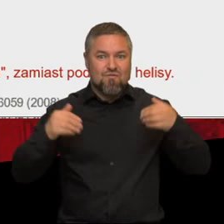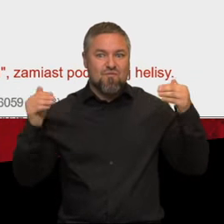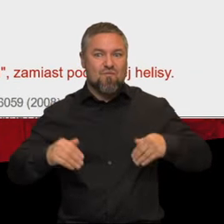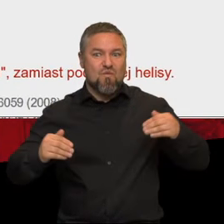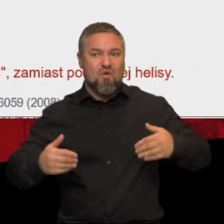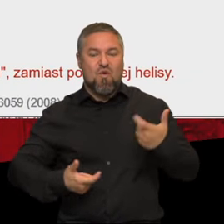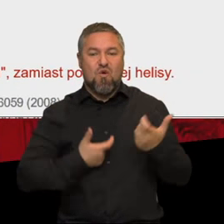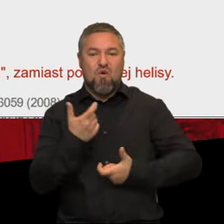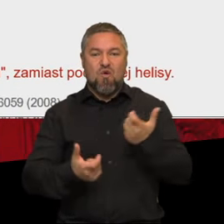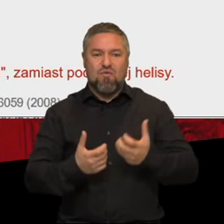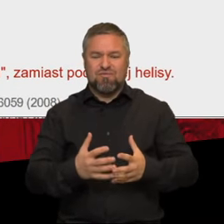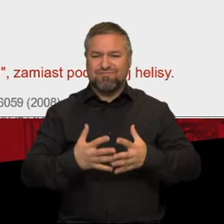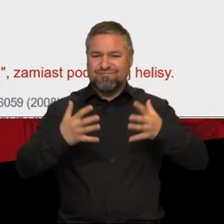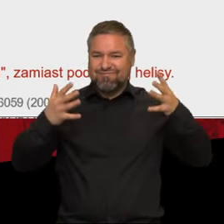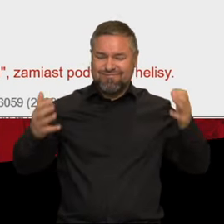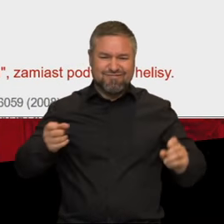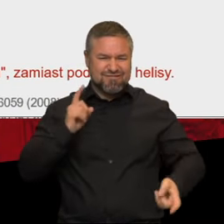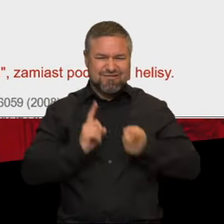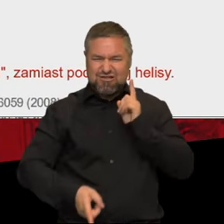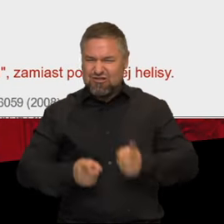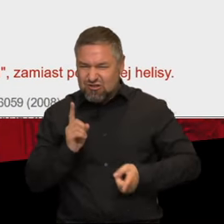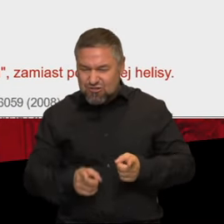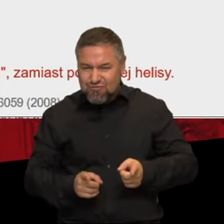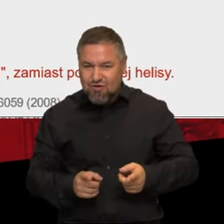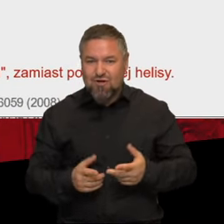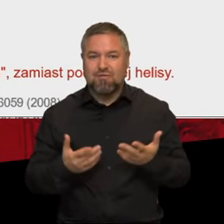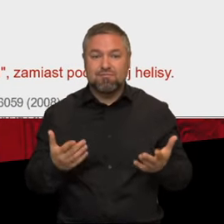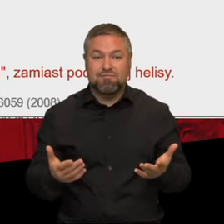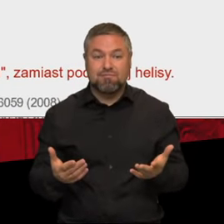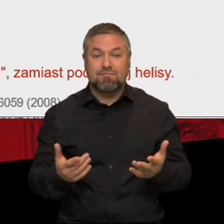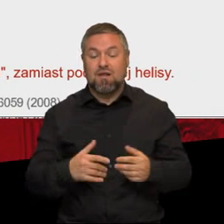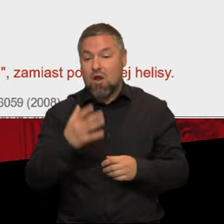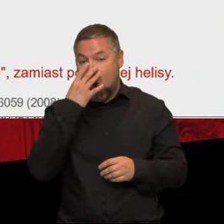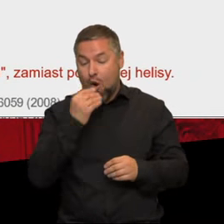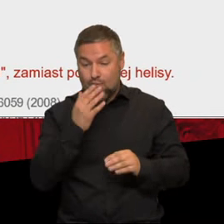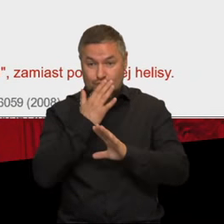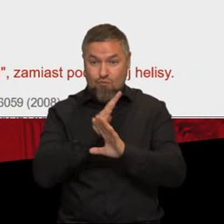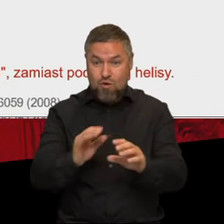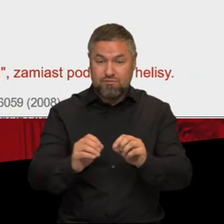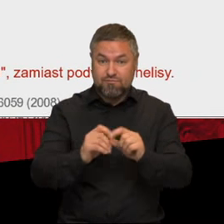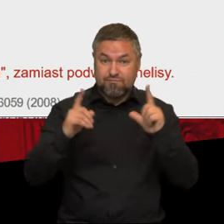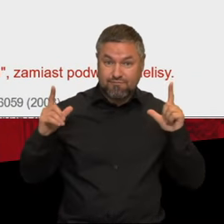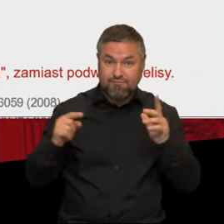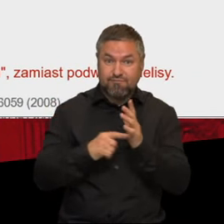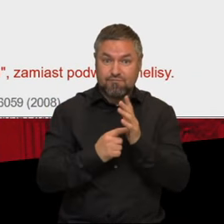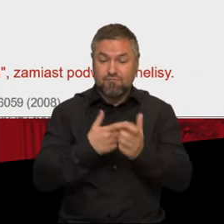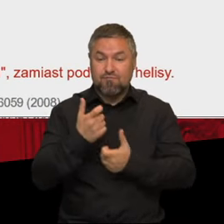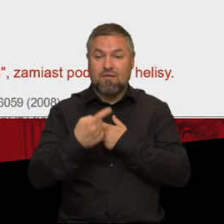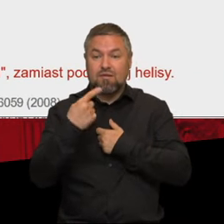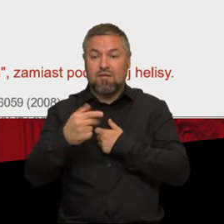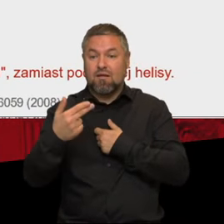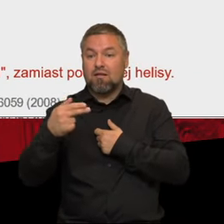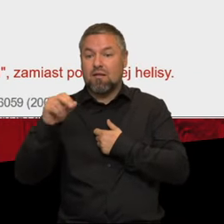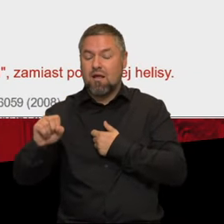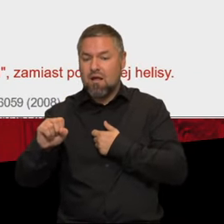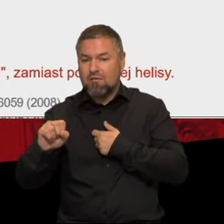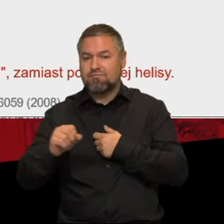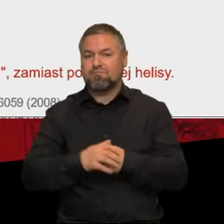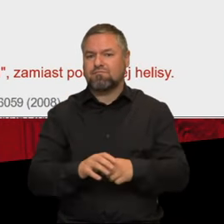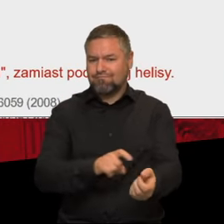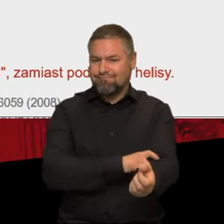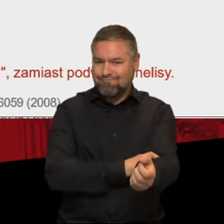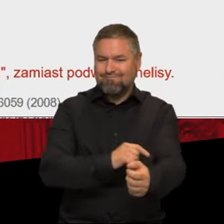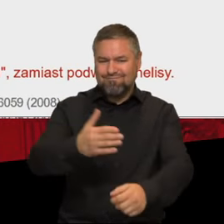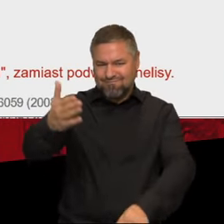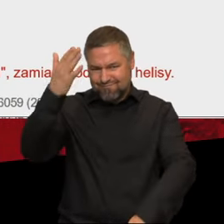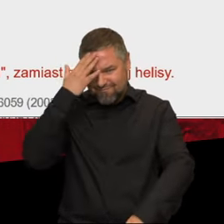moglibyśmy przejść do wielkiej skali natychmiast. Jako ilustrację pokażę symulację struktury DNA. Wiemy, że